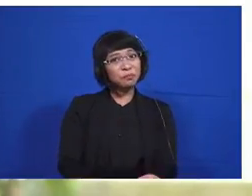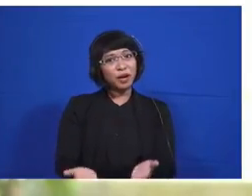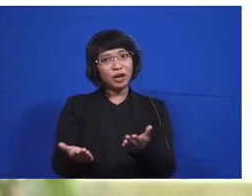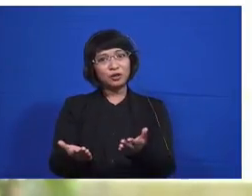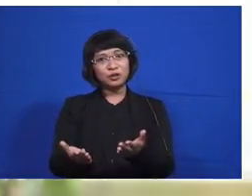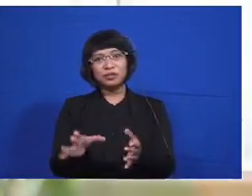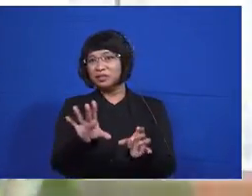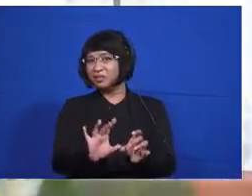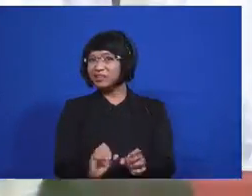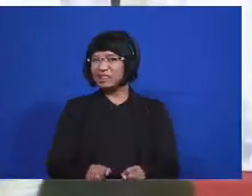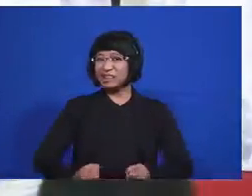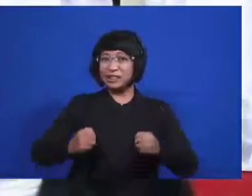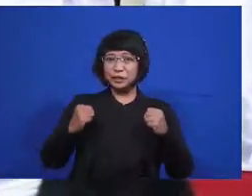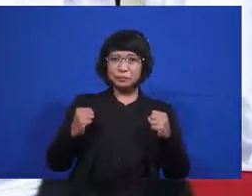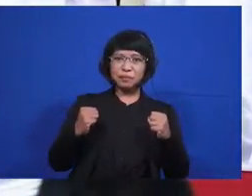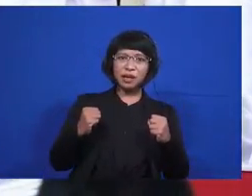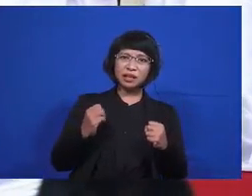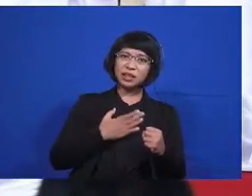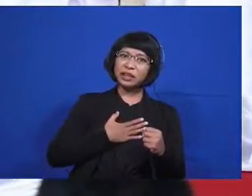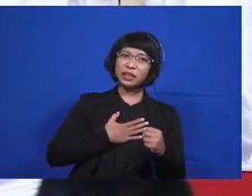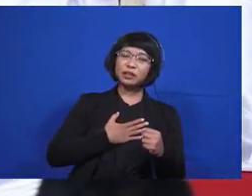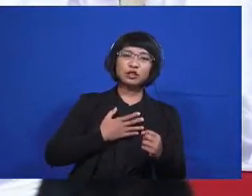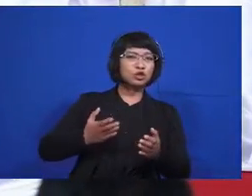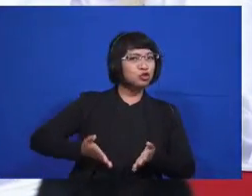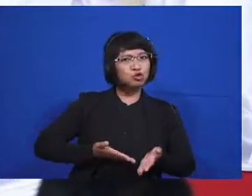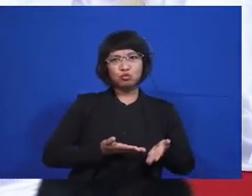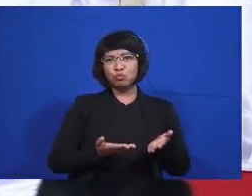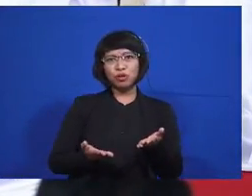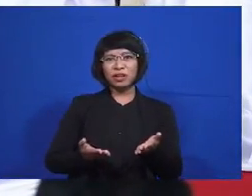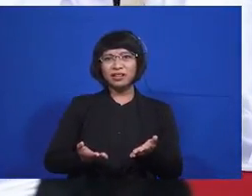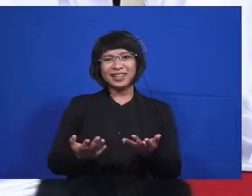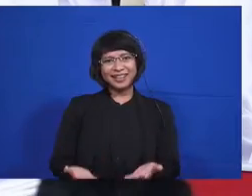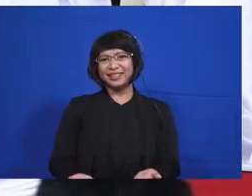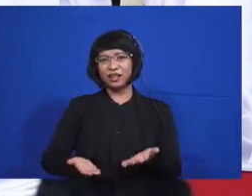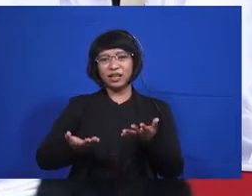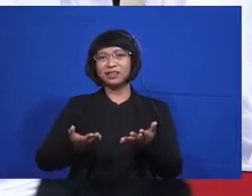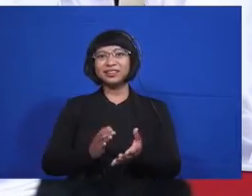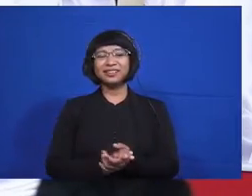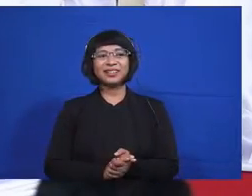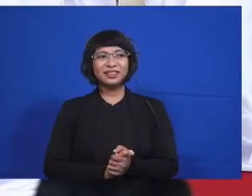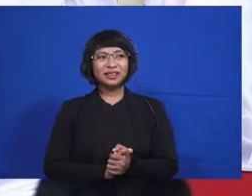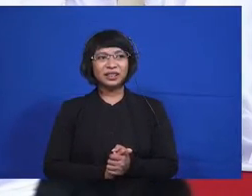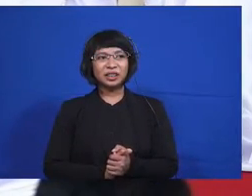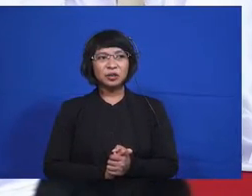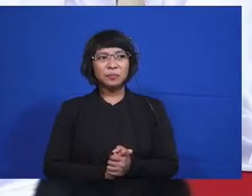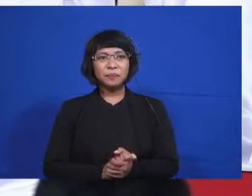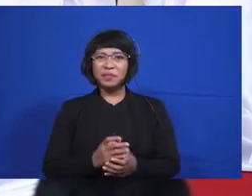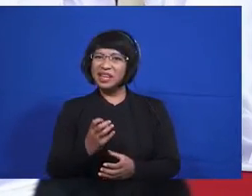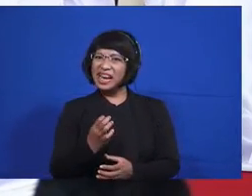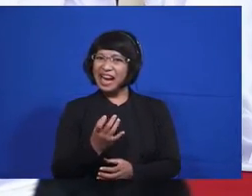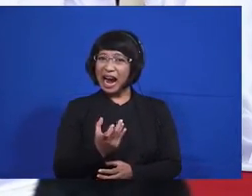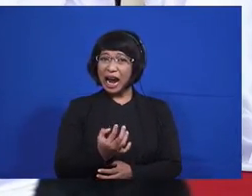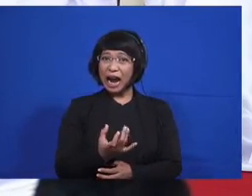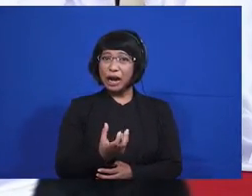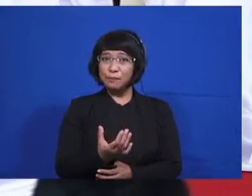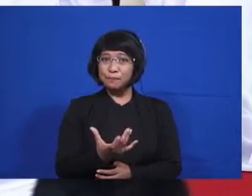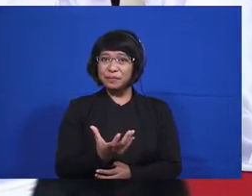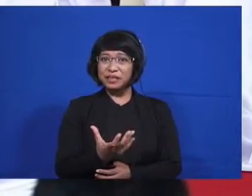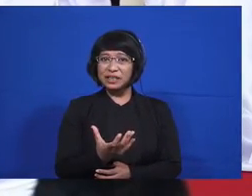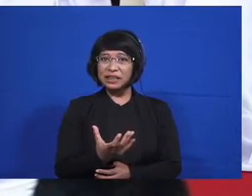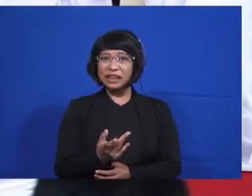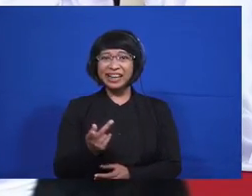saya jalani. Namun roh ada yang dalam diri, roh kecil yang selalu saya jaga, api yang selalu sempat saya jaga, hari